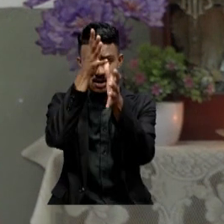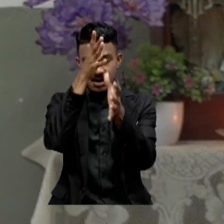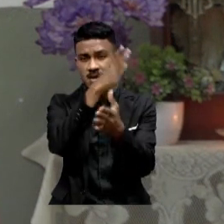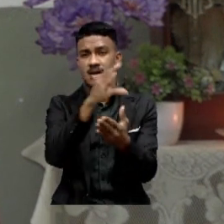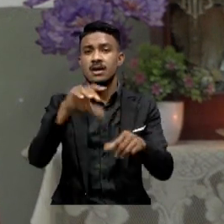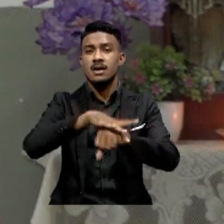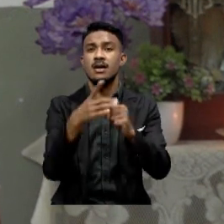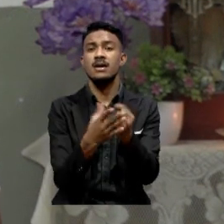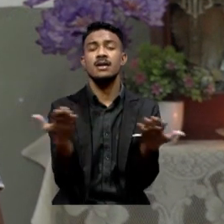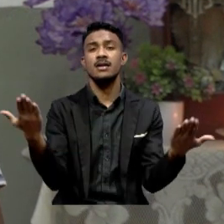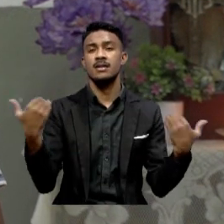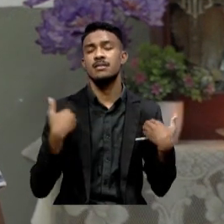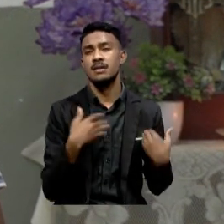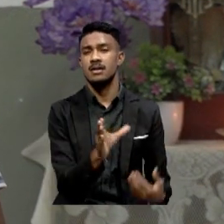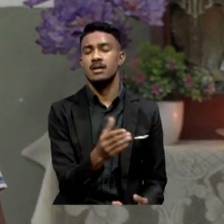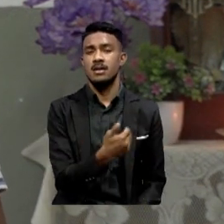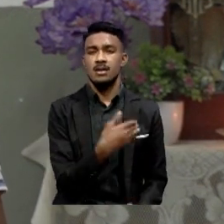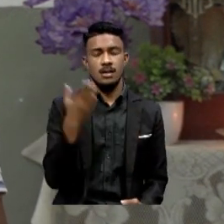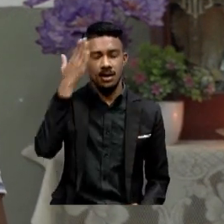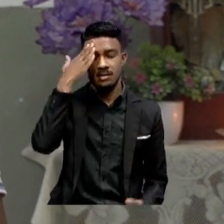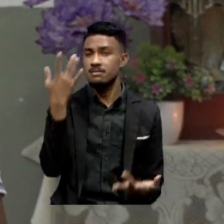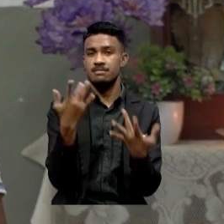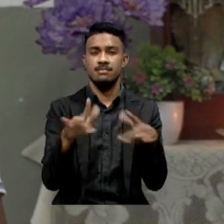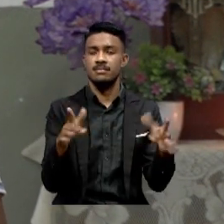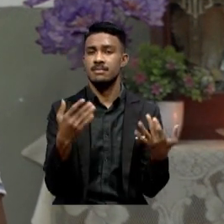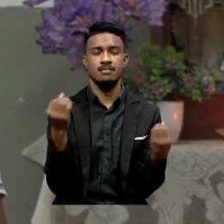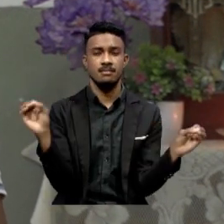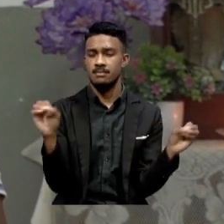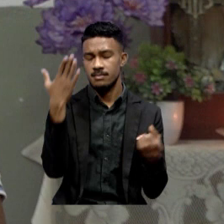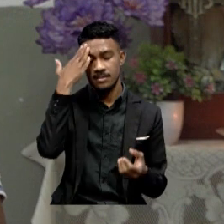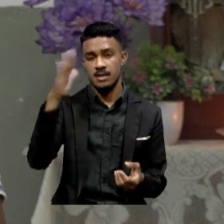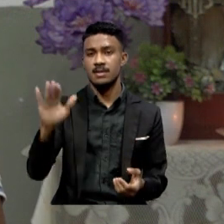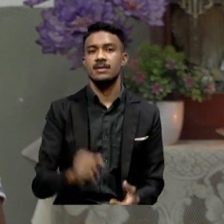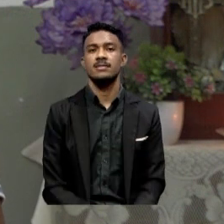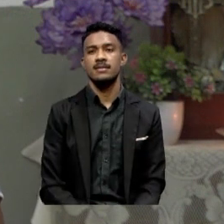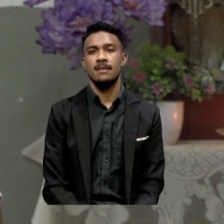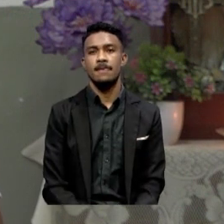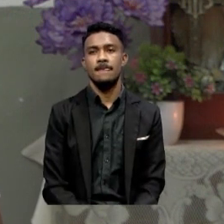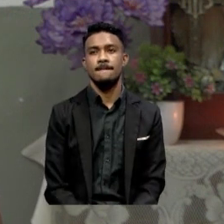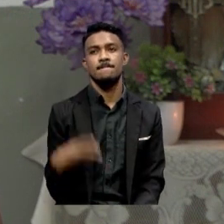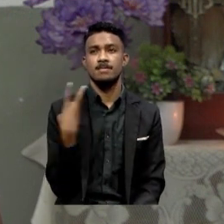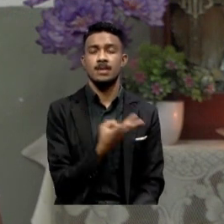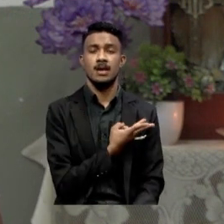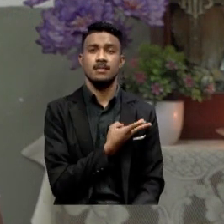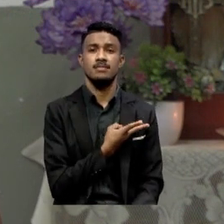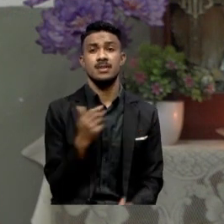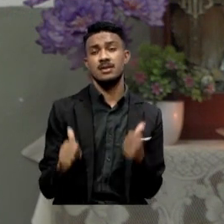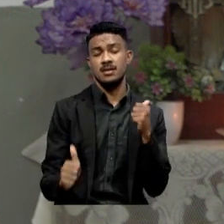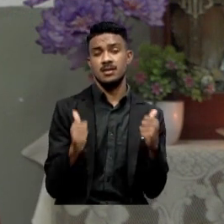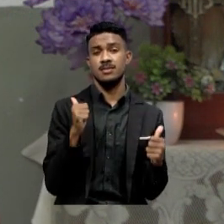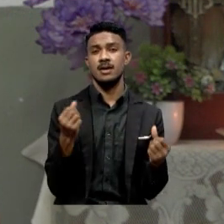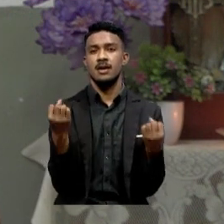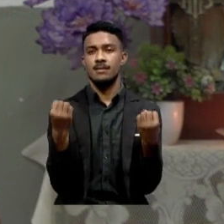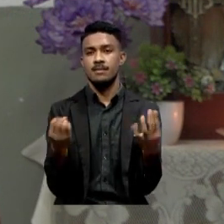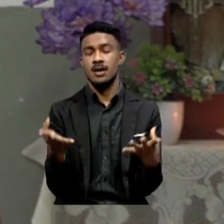nebe permanente lolos mak ene bemo saumus lahatene nebe ami nebe lubu kida hela